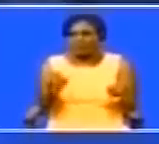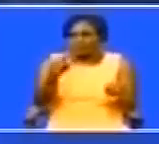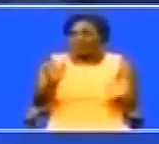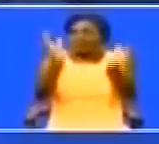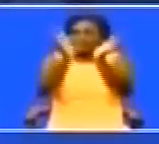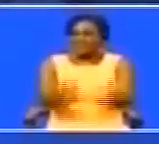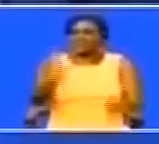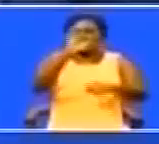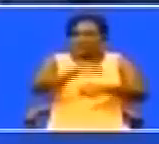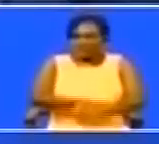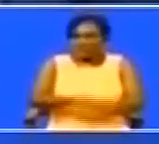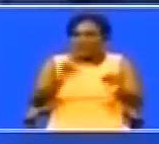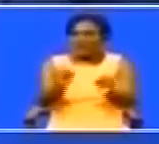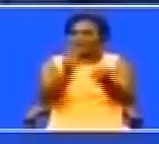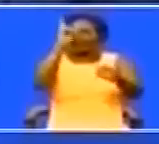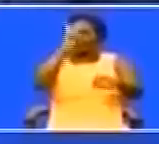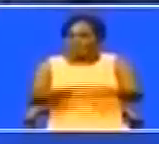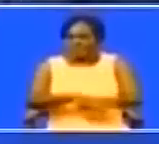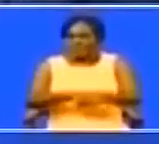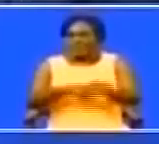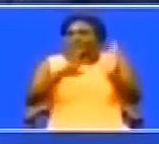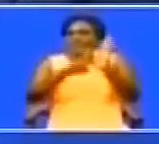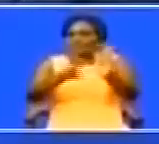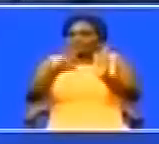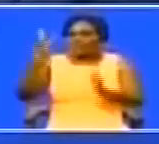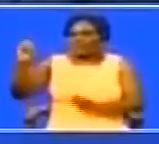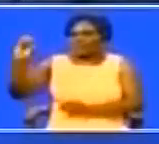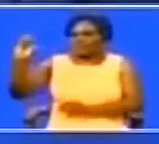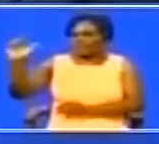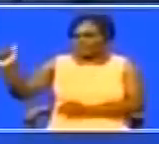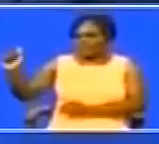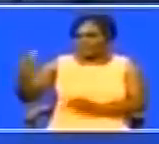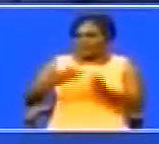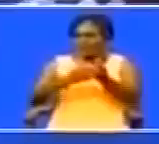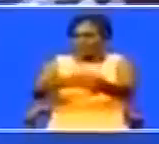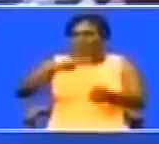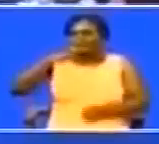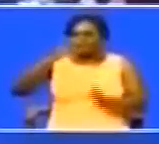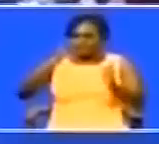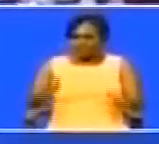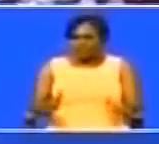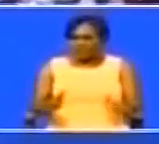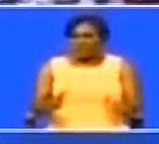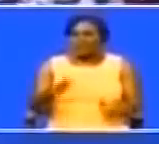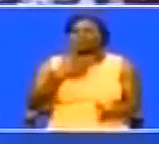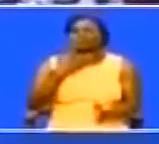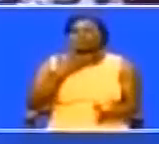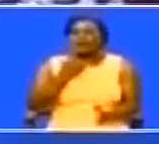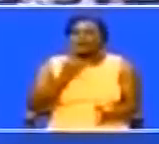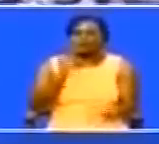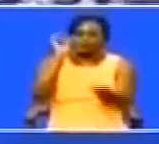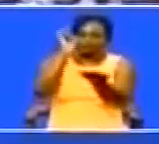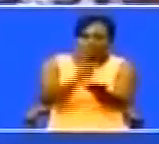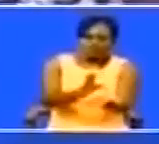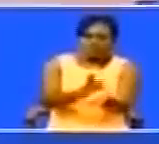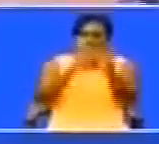makore. Hayo yanajiri huku baadhi ya wawakilishi wa wodi wakiongozwa na naibu speaker Ibrahim Swali wakitishia kuwafurusha wanahabari kutoka